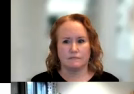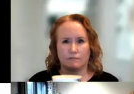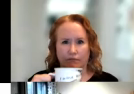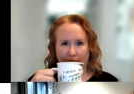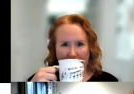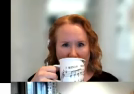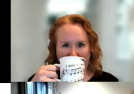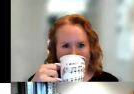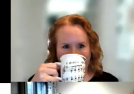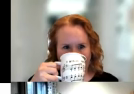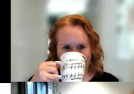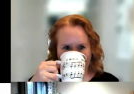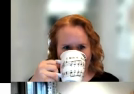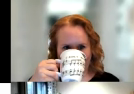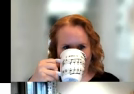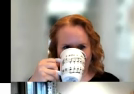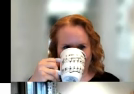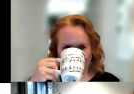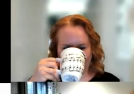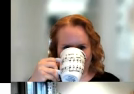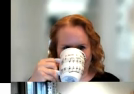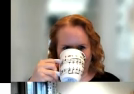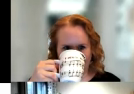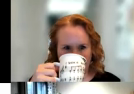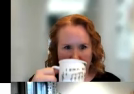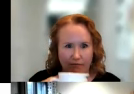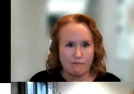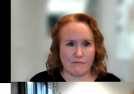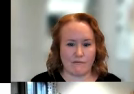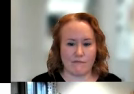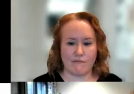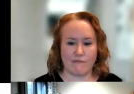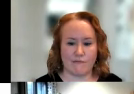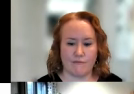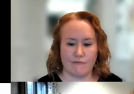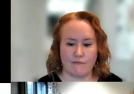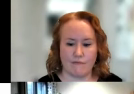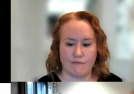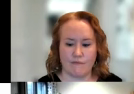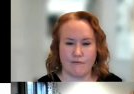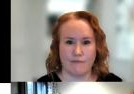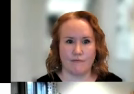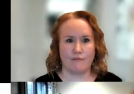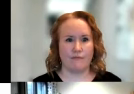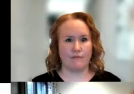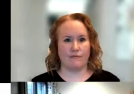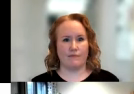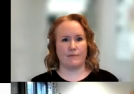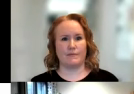et nettsted eller en app. Steg A, der skal du fylle ut informasjon om løsningen.